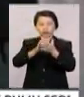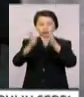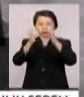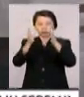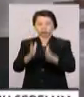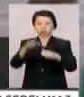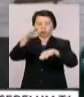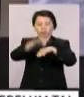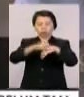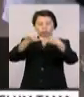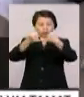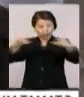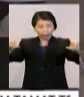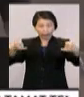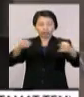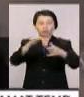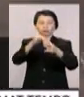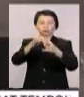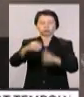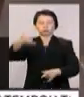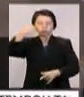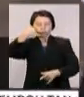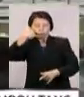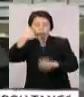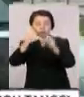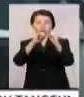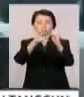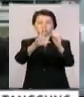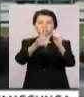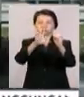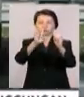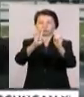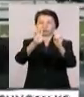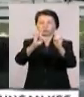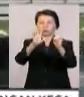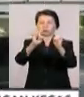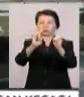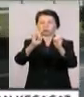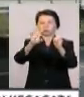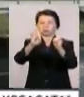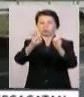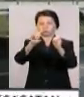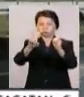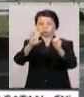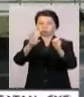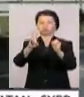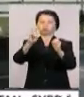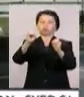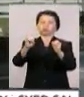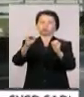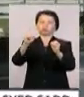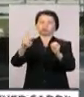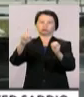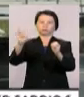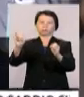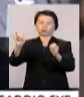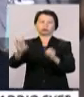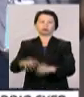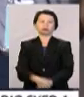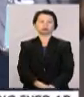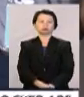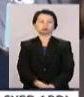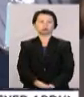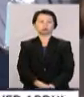secara dalam talian atau menghubungi 03-8892-7018.